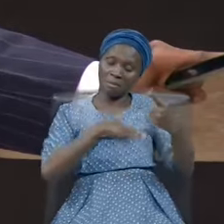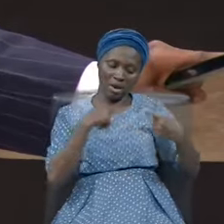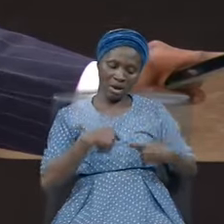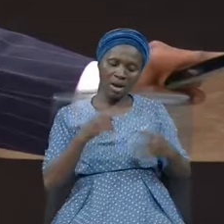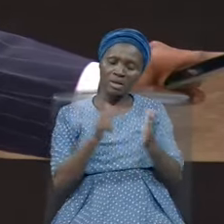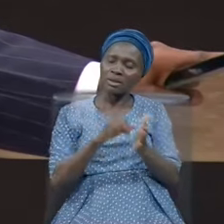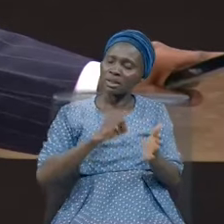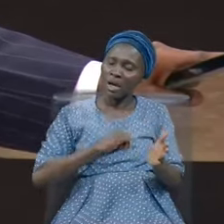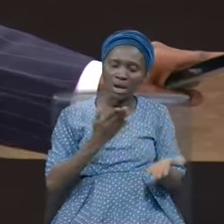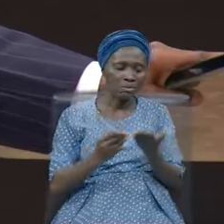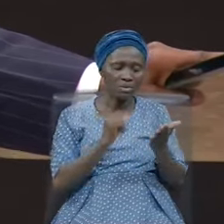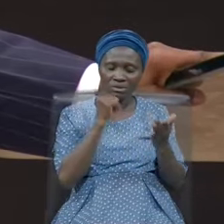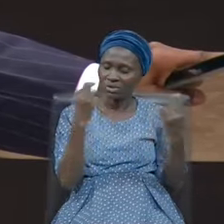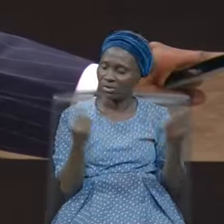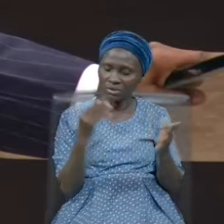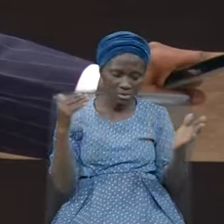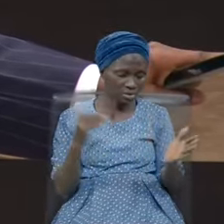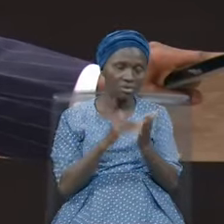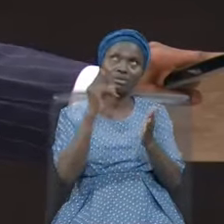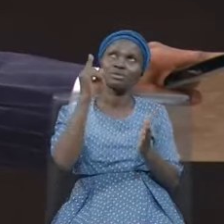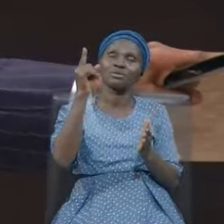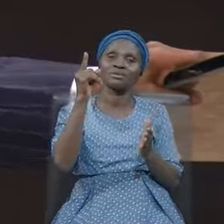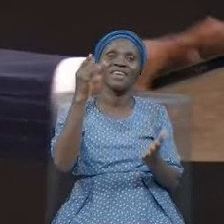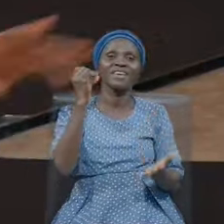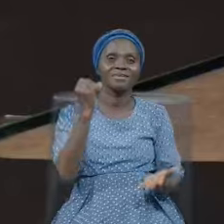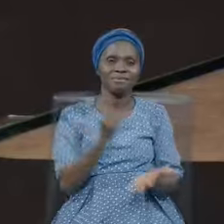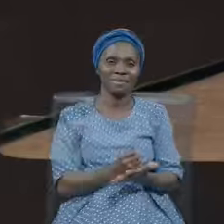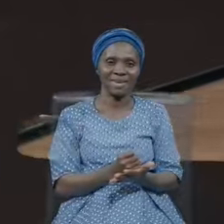pécher contre toi. Amen.